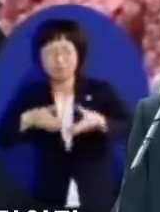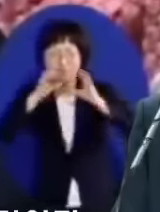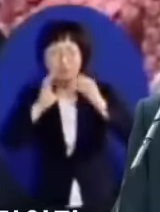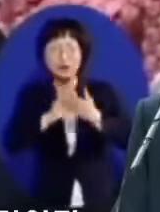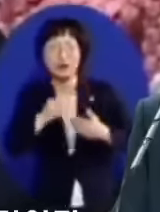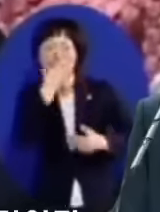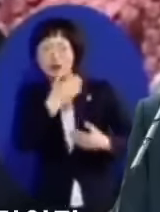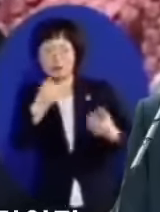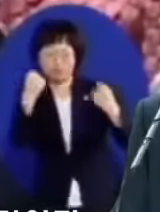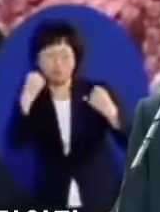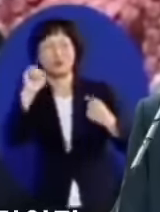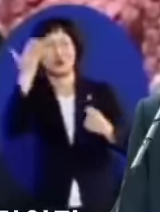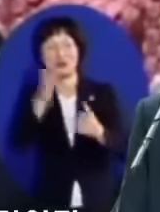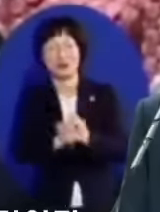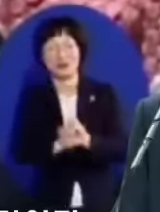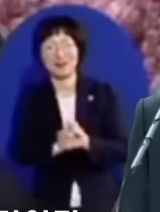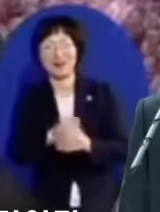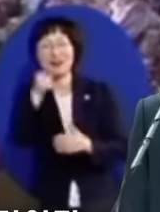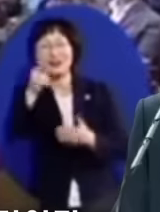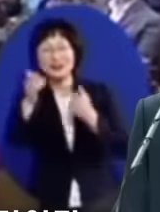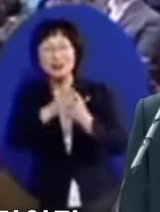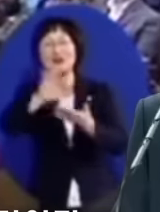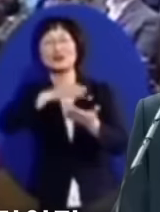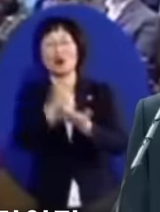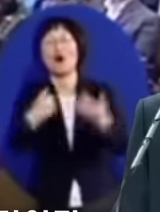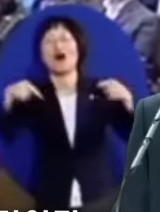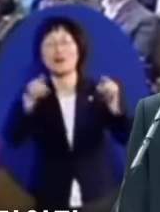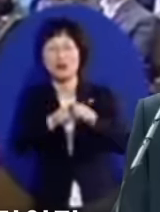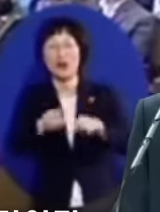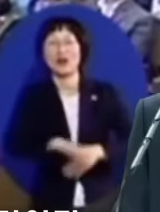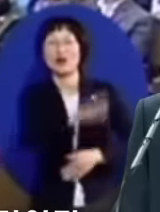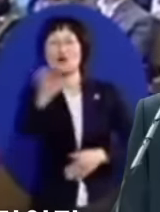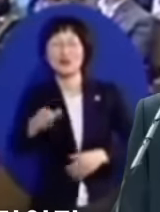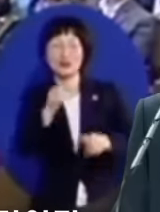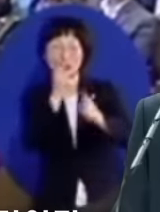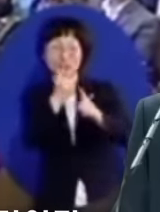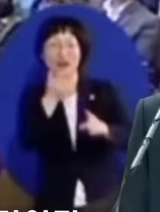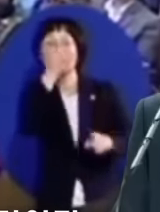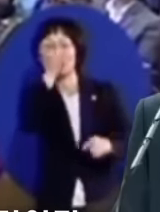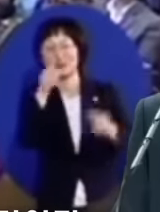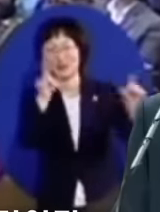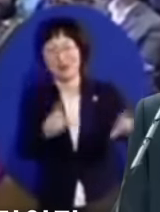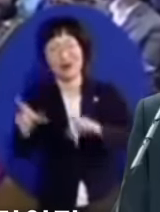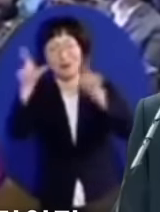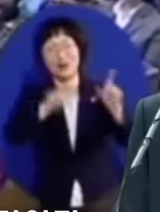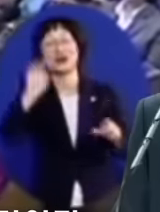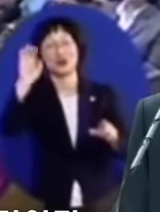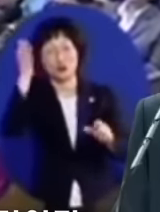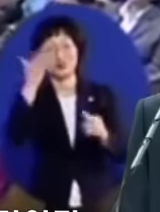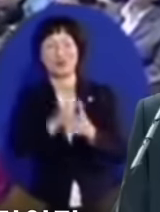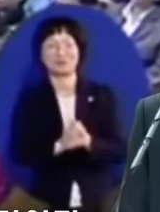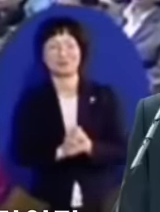힘을 얻게 되는 것입니다. 그래서 그리스도와 함께 우리는 승리할 수 있는 삶을 살 수가 있게 되는 것입니다.